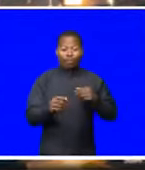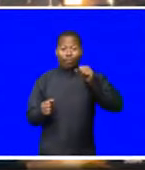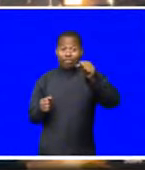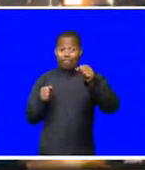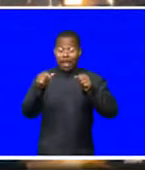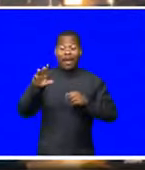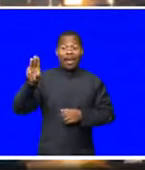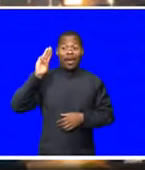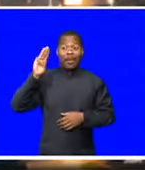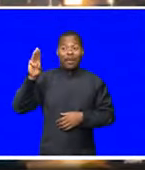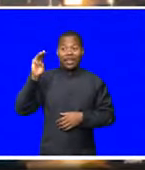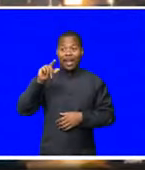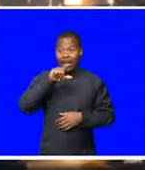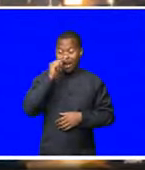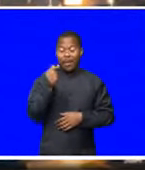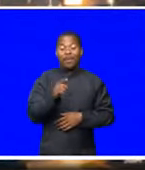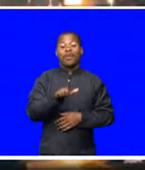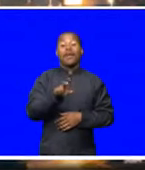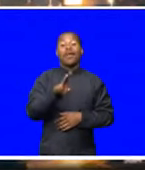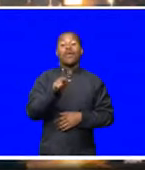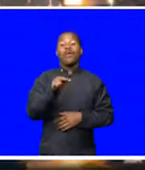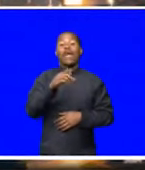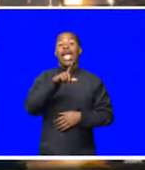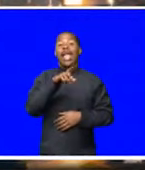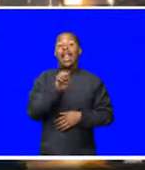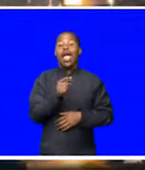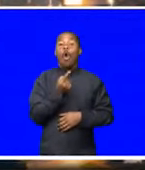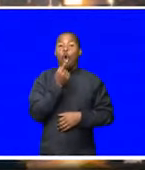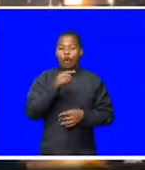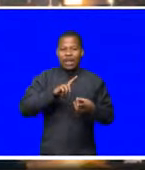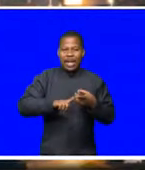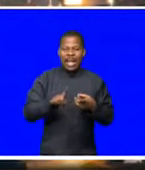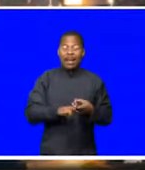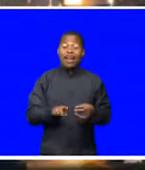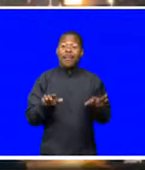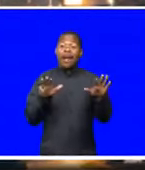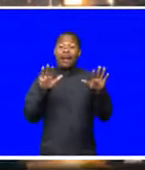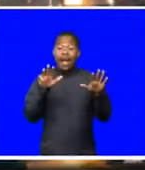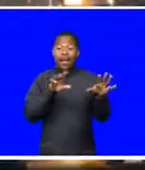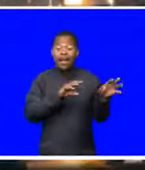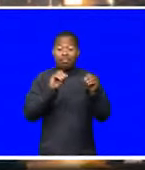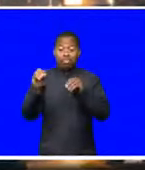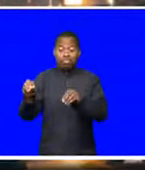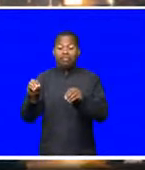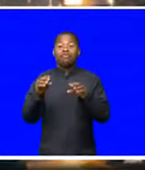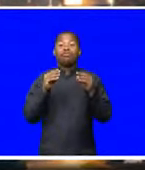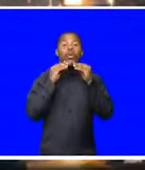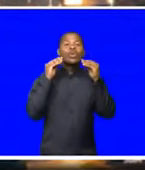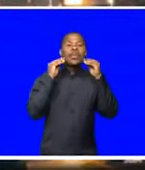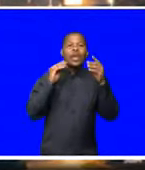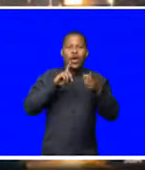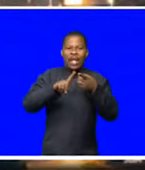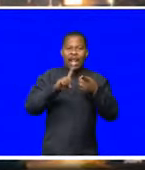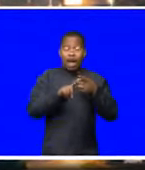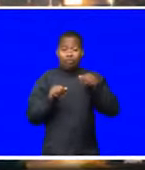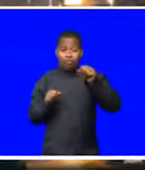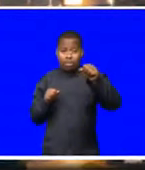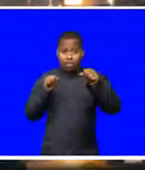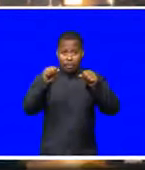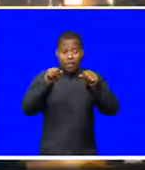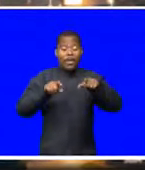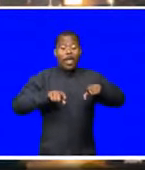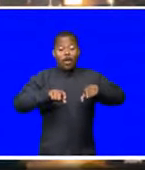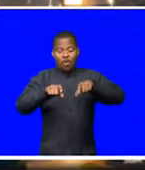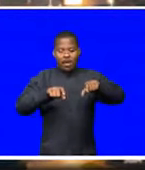umdlalo wesibhakela lapha even Webster Lukhele uthi ke kulabadlali labayimfica bemdlalo wesibhakela labalibhekise ke khona even laseMozambique kuyo